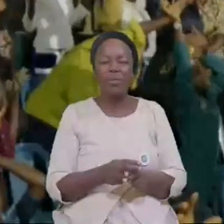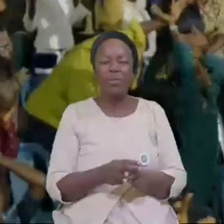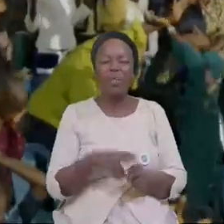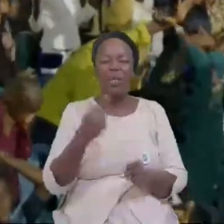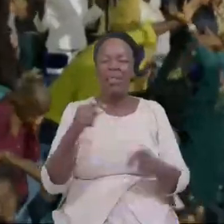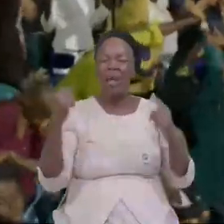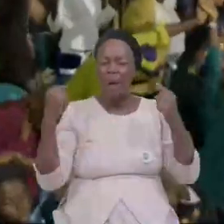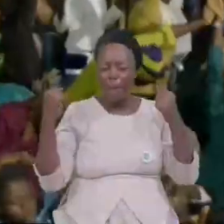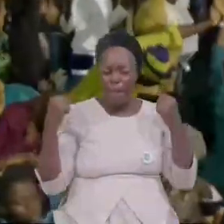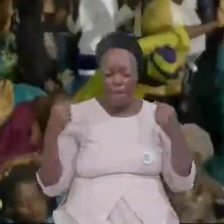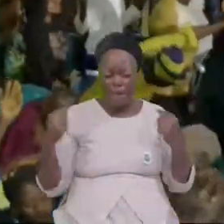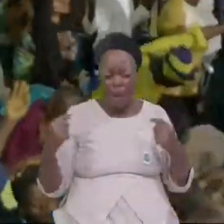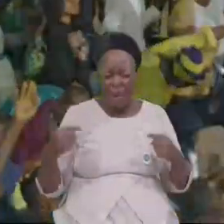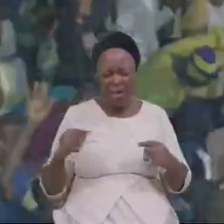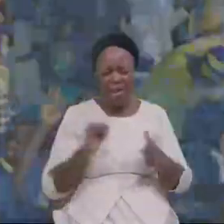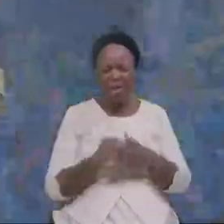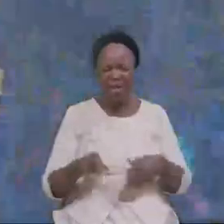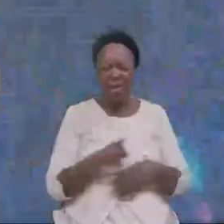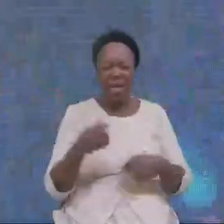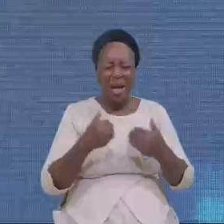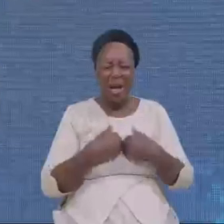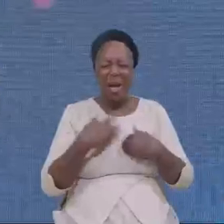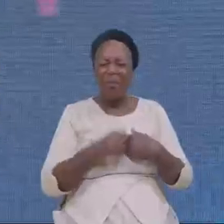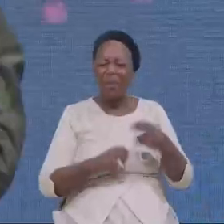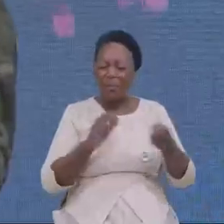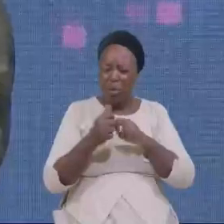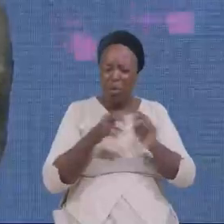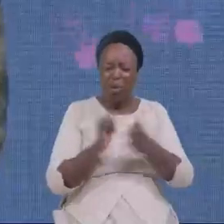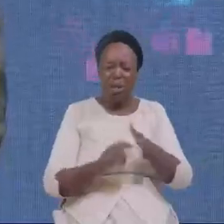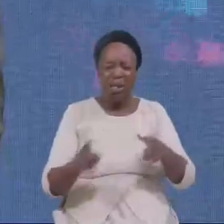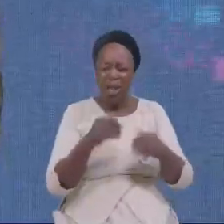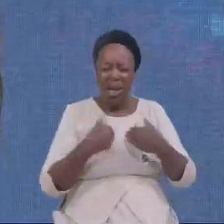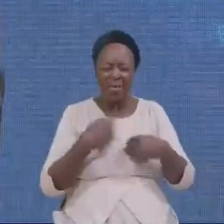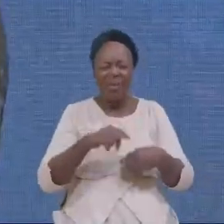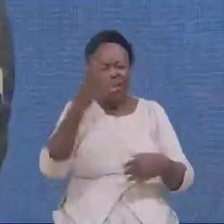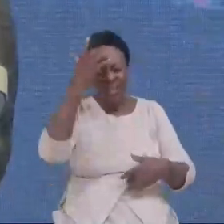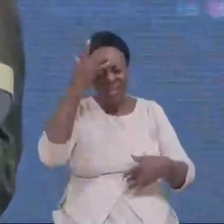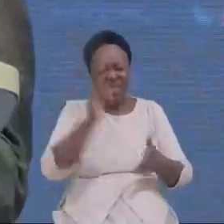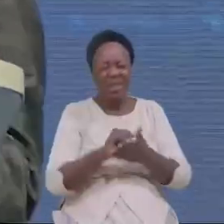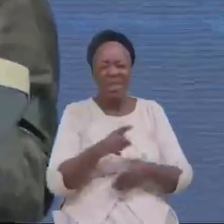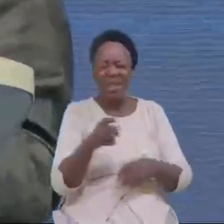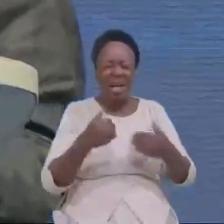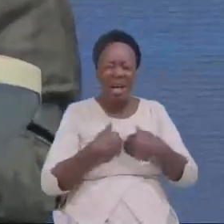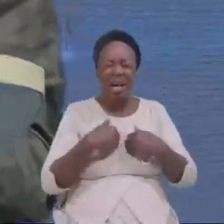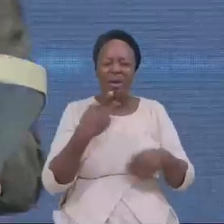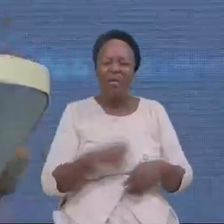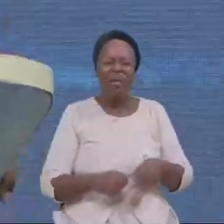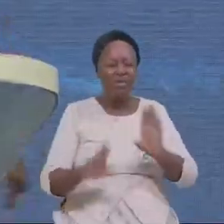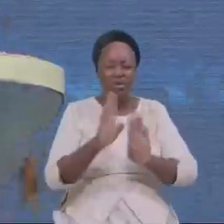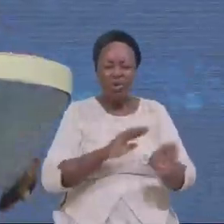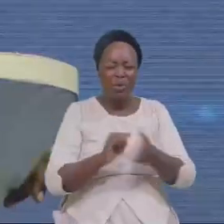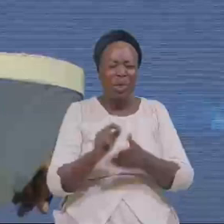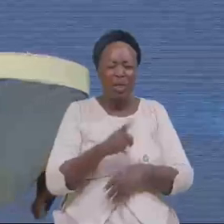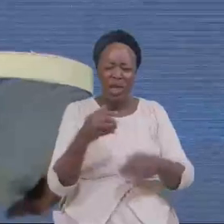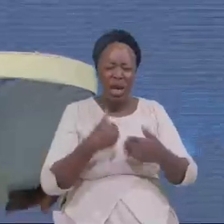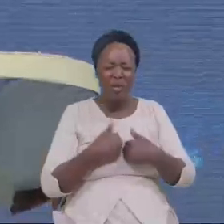La douleur qu'ils ont, la plaie, la maladie qu'ils ont, l'infirmité qu'ils ont. Je